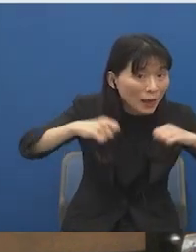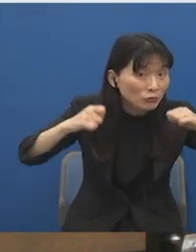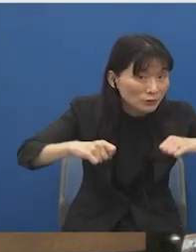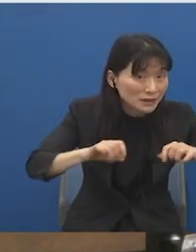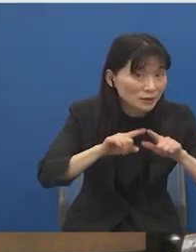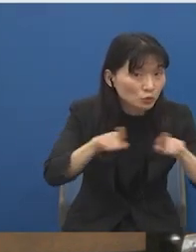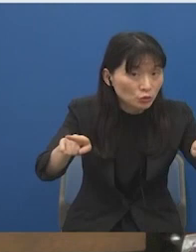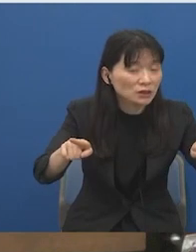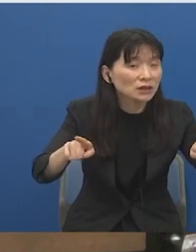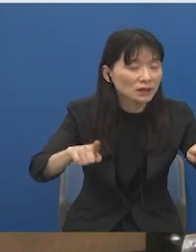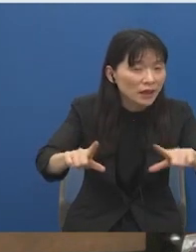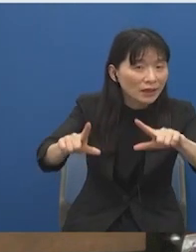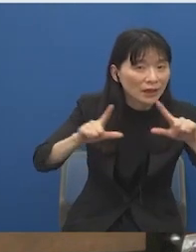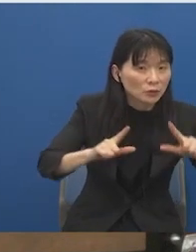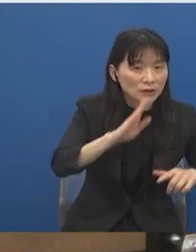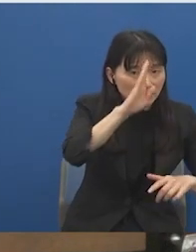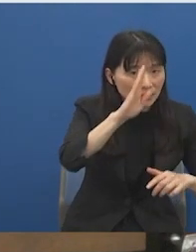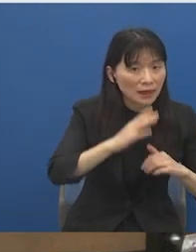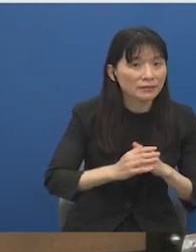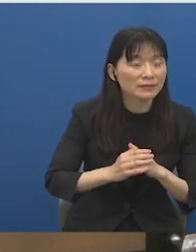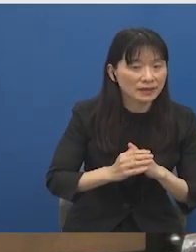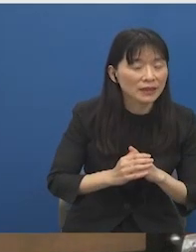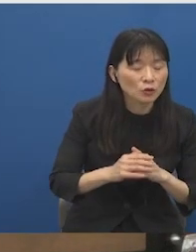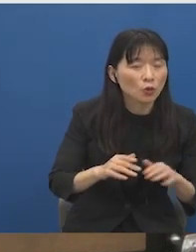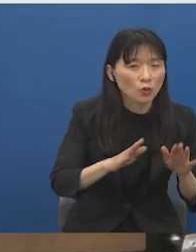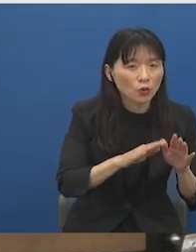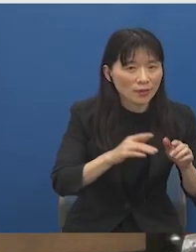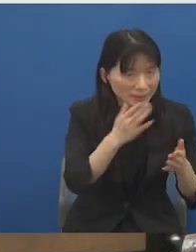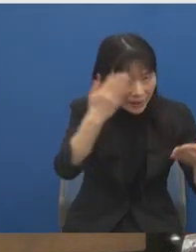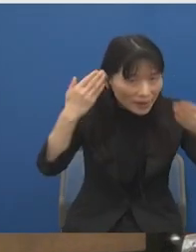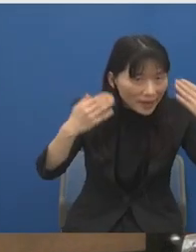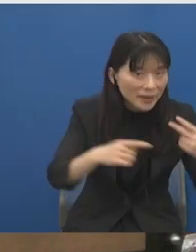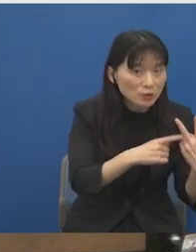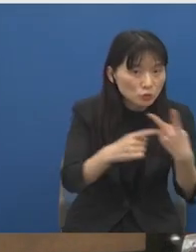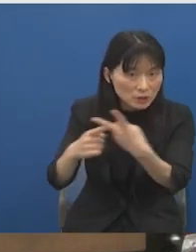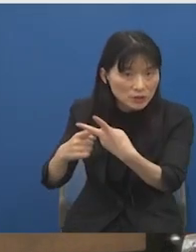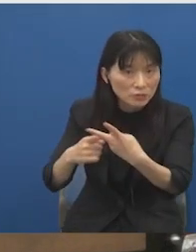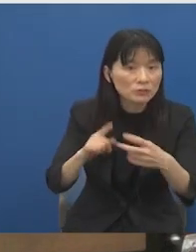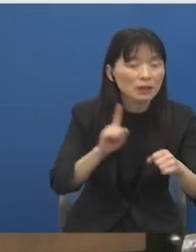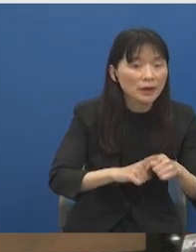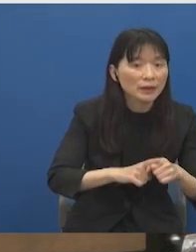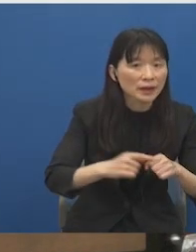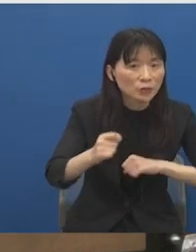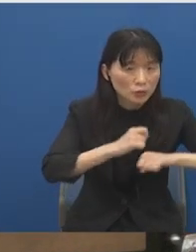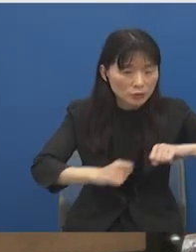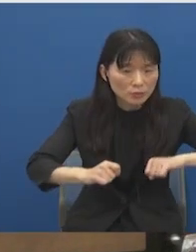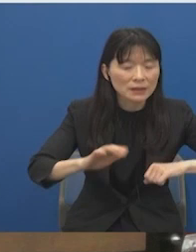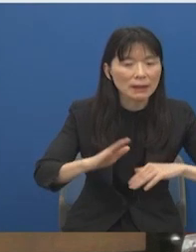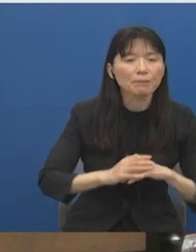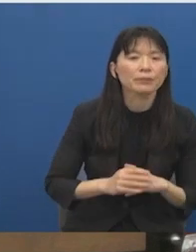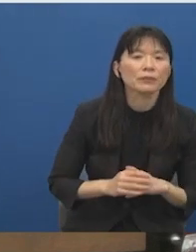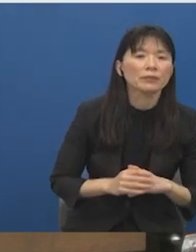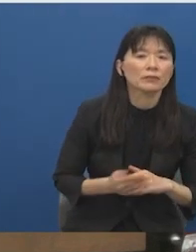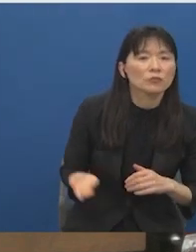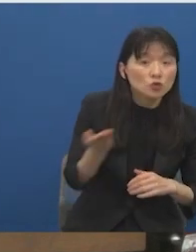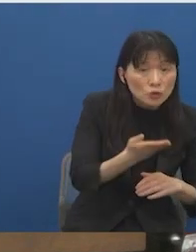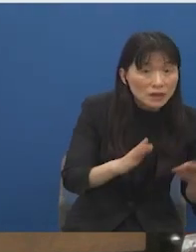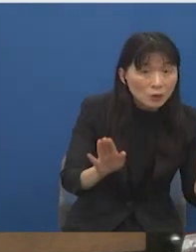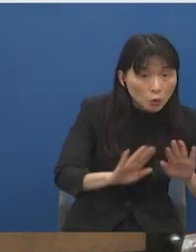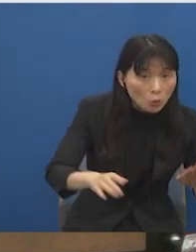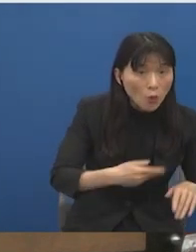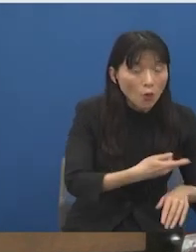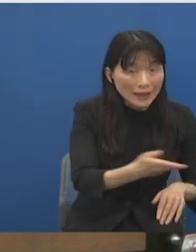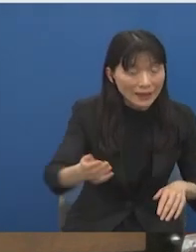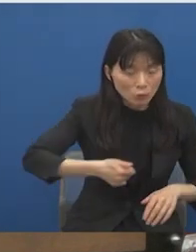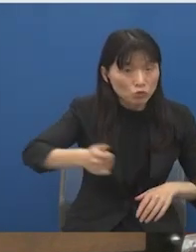答してもらえるよう、丁寧に周知する必要性などについて質疑やご意見がありました。次に、仮称、子ども誰でも通園